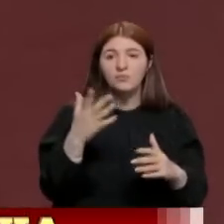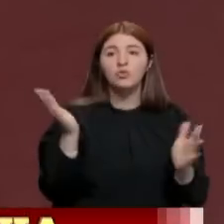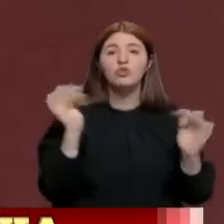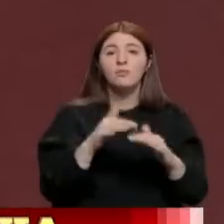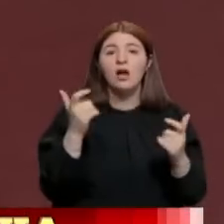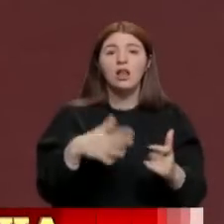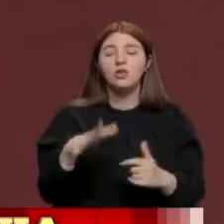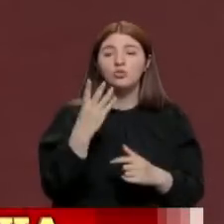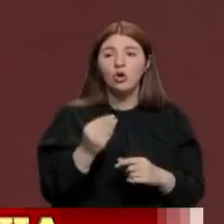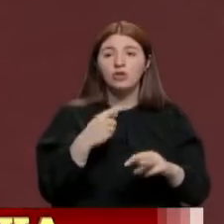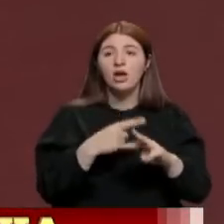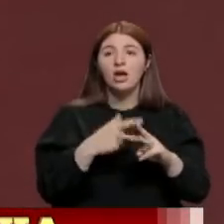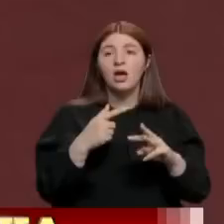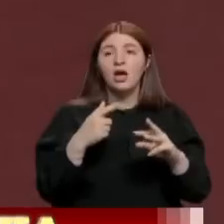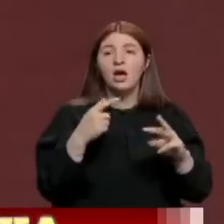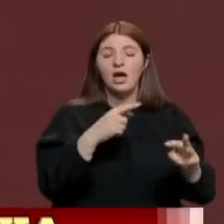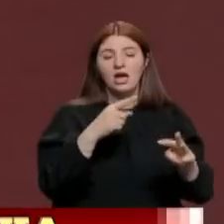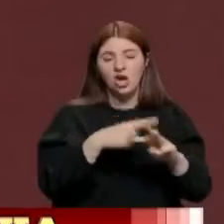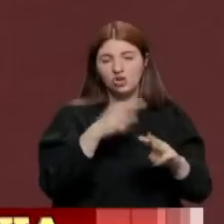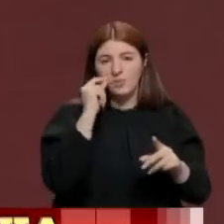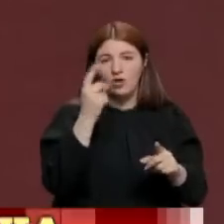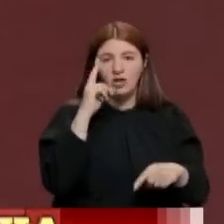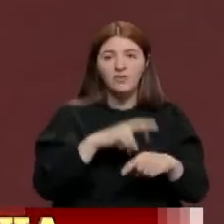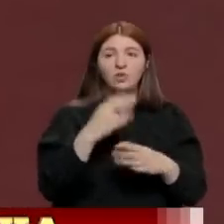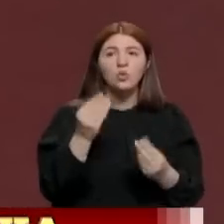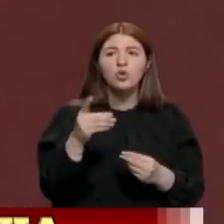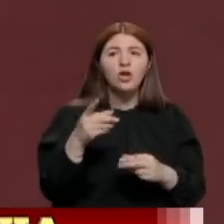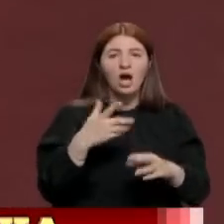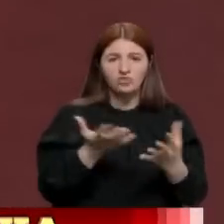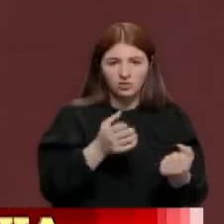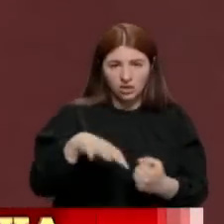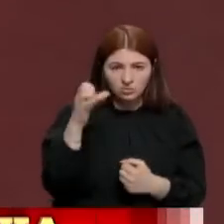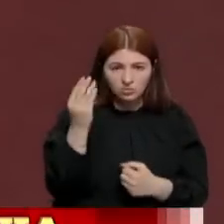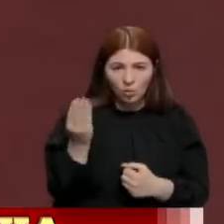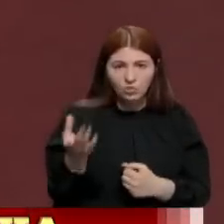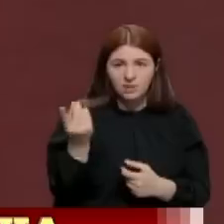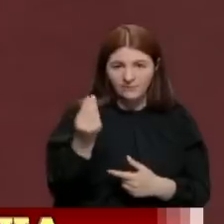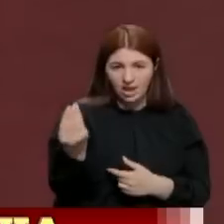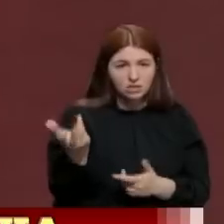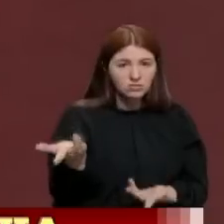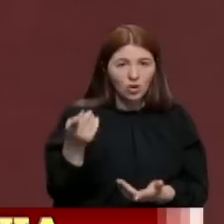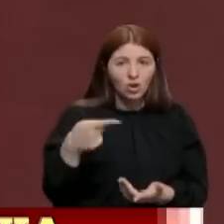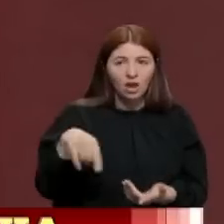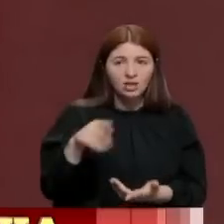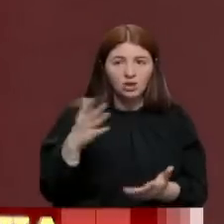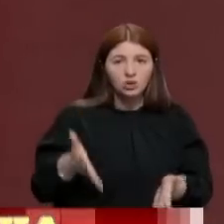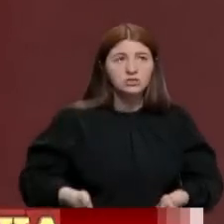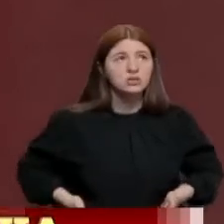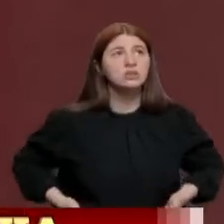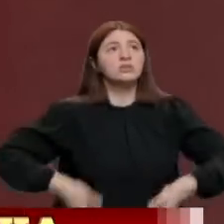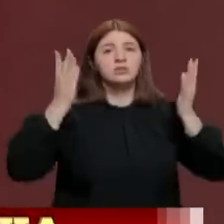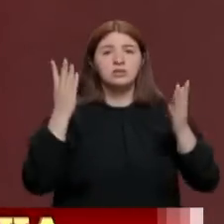oldu? Ercan kar yağardı, onu hatırlatıyor. Hani ne oldu, oraları AVM mi oldu? Birilerine mi verildi? Orada kureler mi